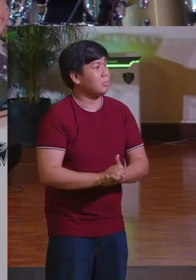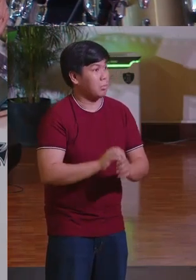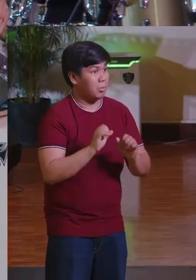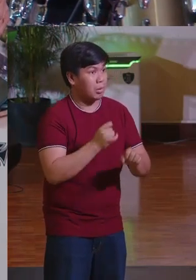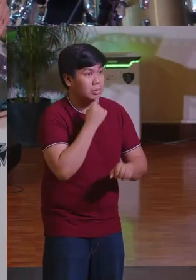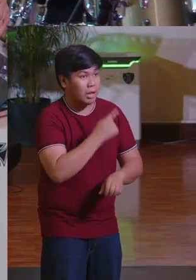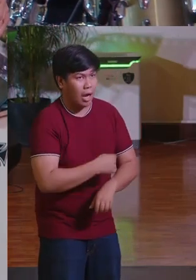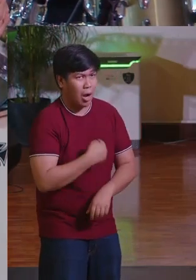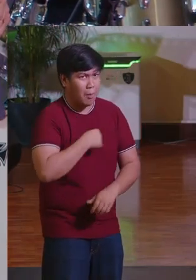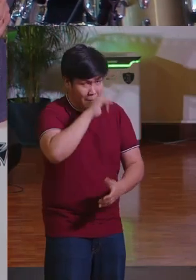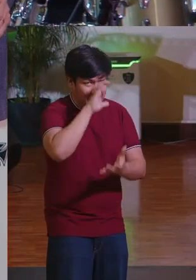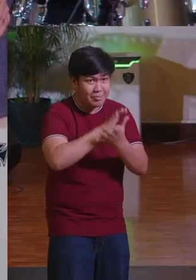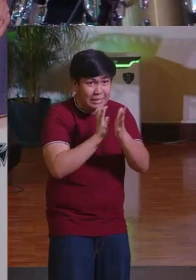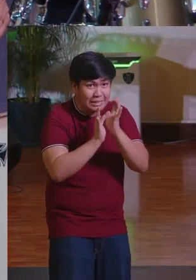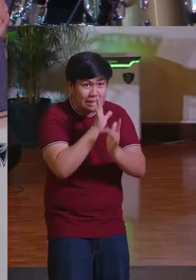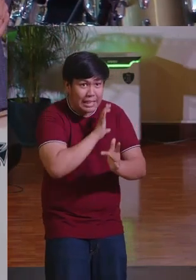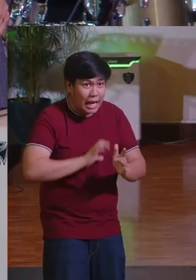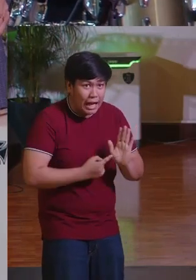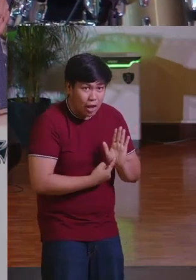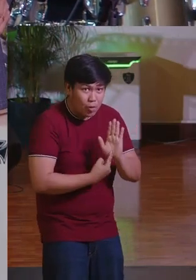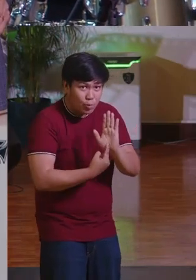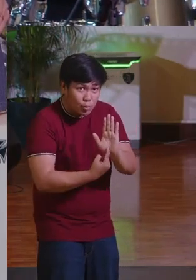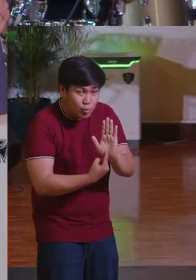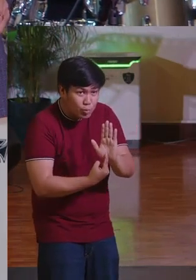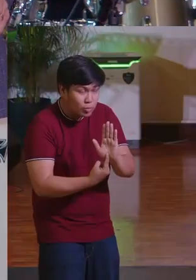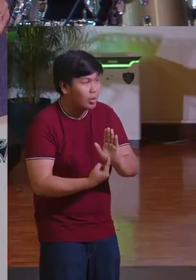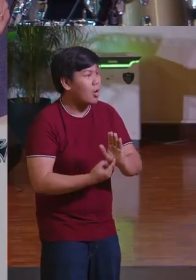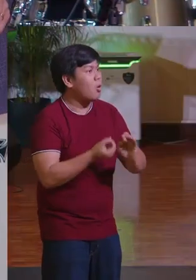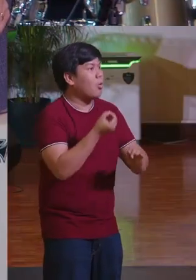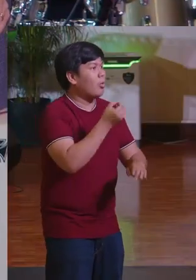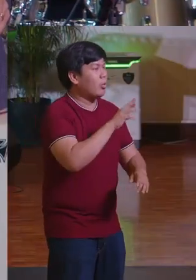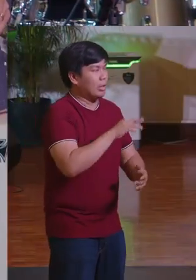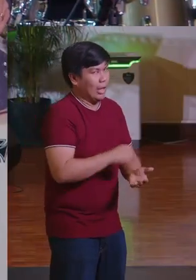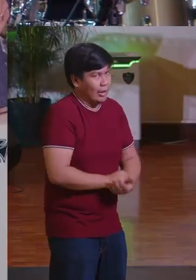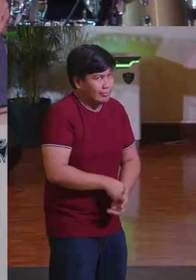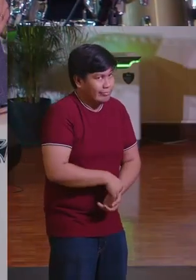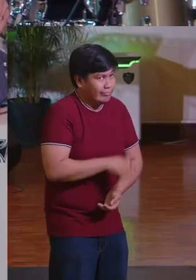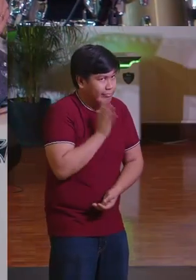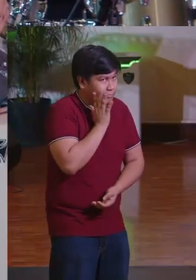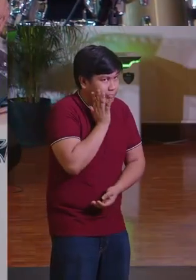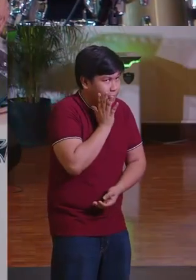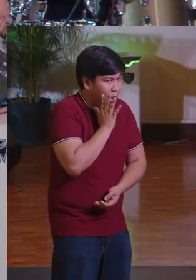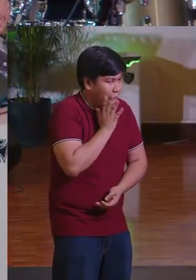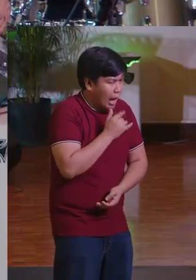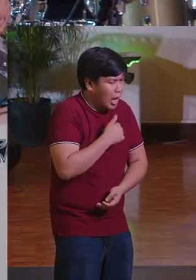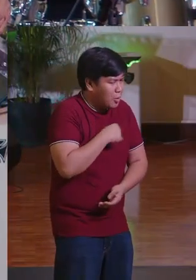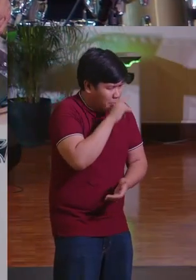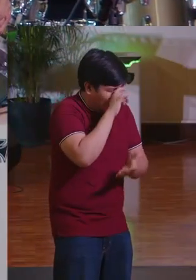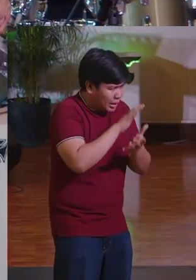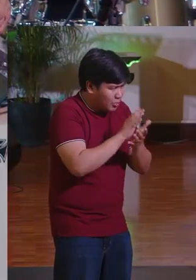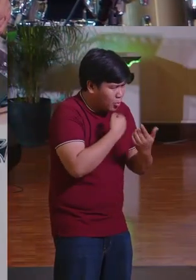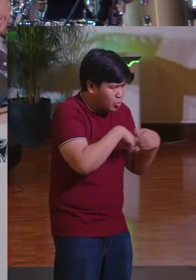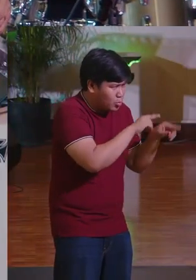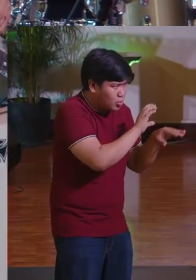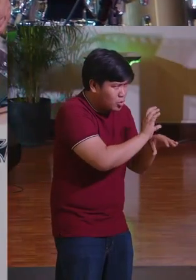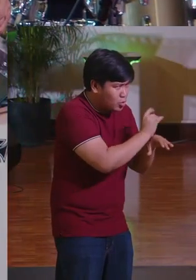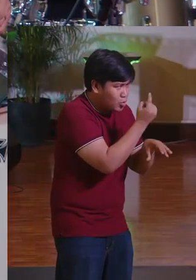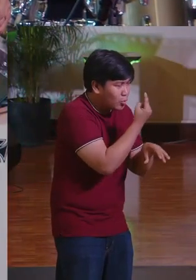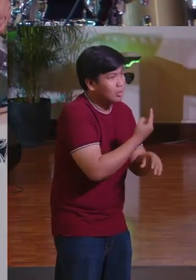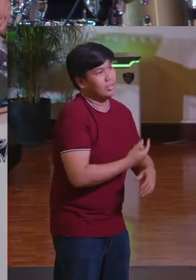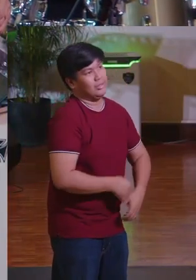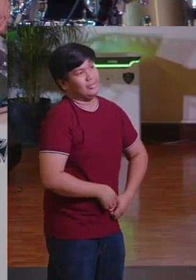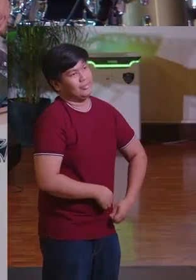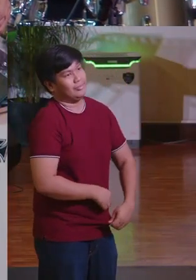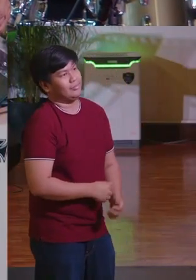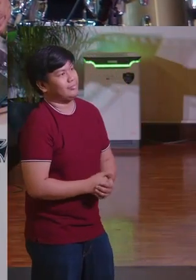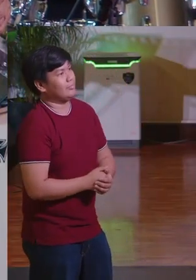sagot? Maliwanag ba ang ating identity at ang ating panawagan? Gusto ko po ang sinabi